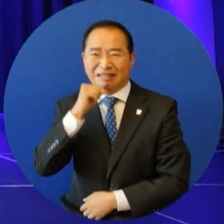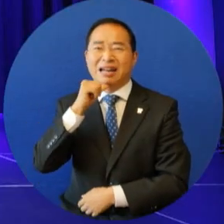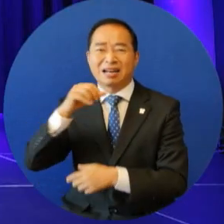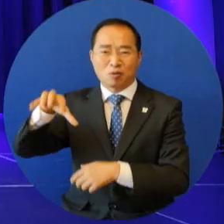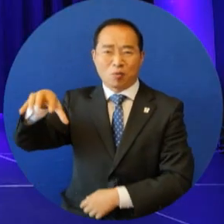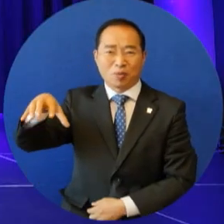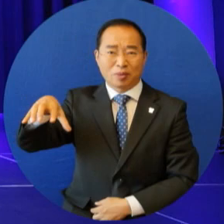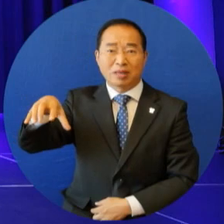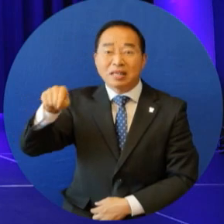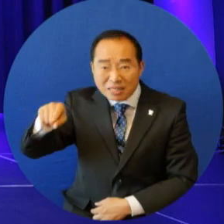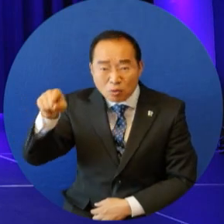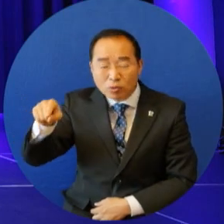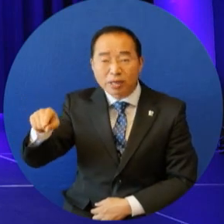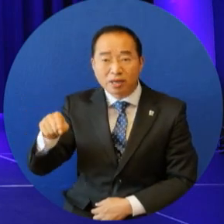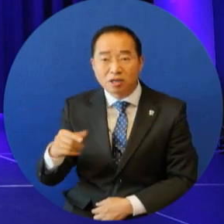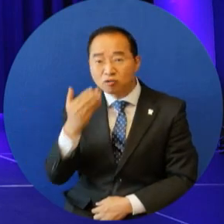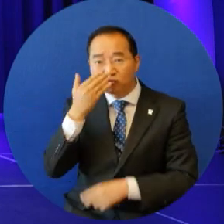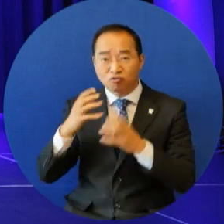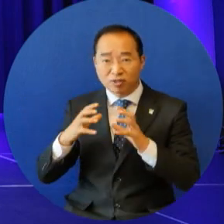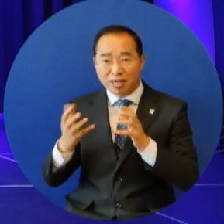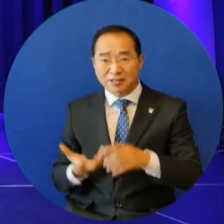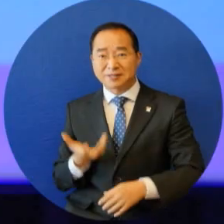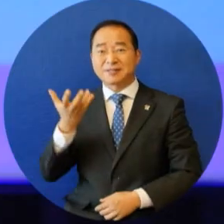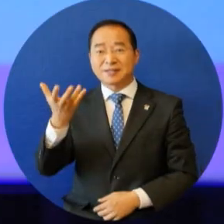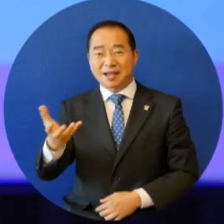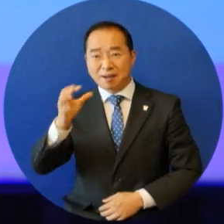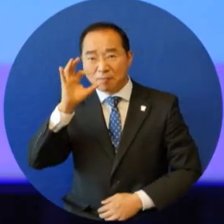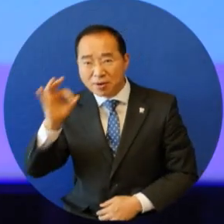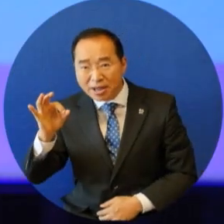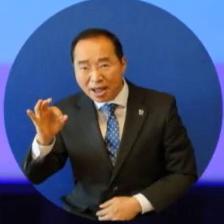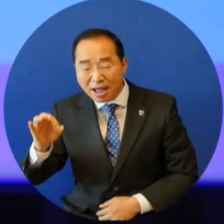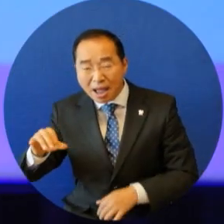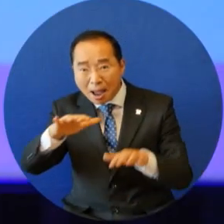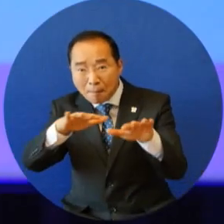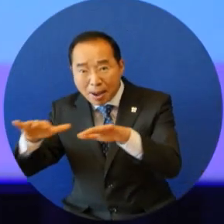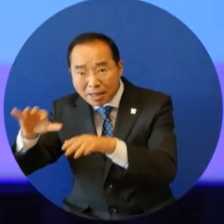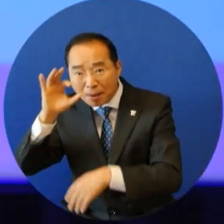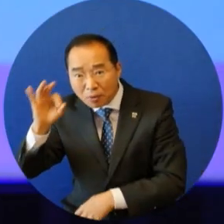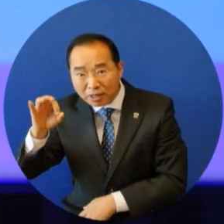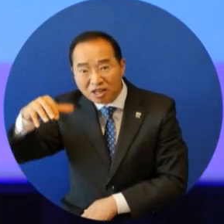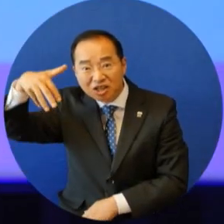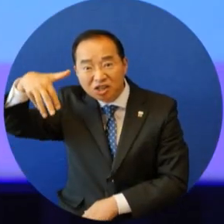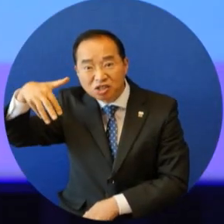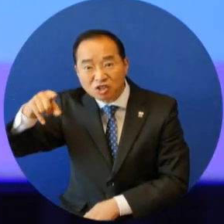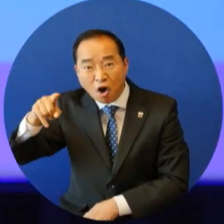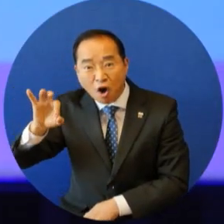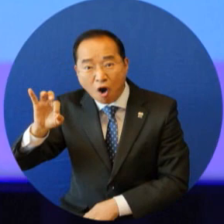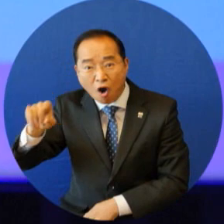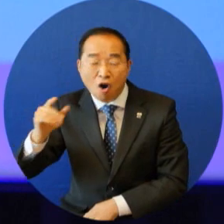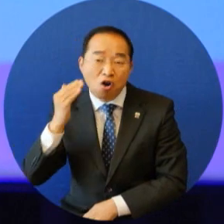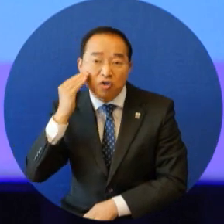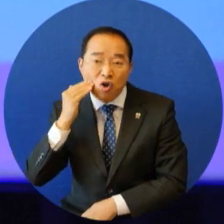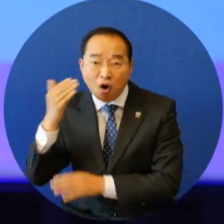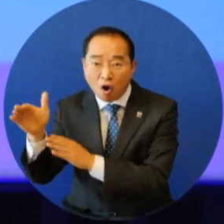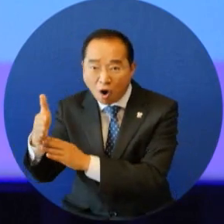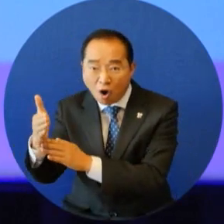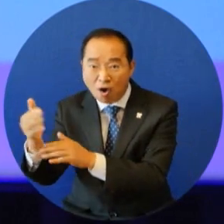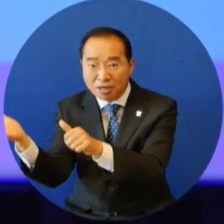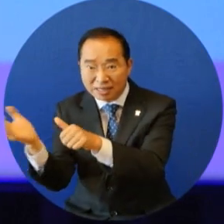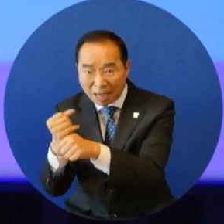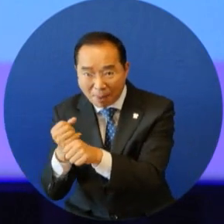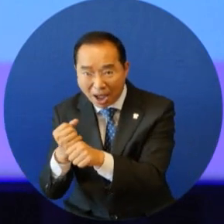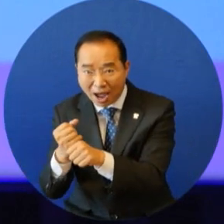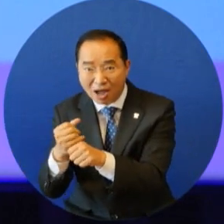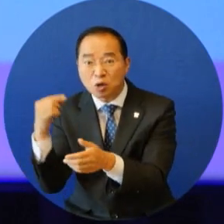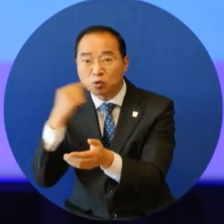살던 지역에 유대인들이 올라가서 보니까 바다에서 청어를 잡아와서 청어를